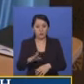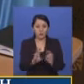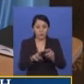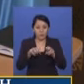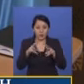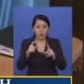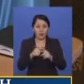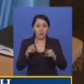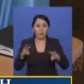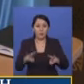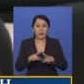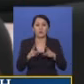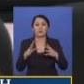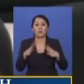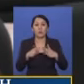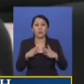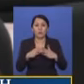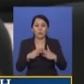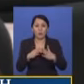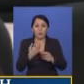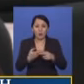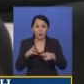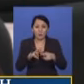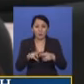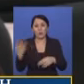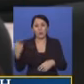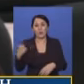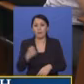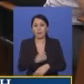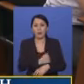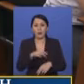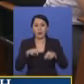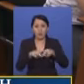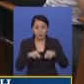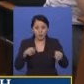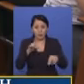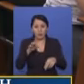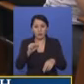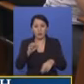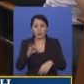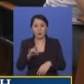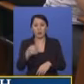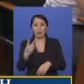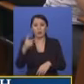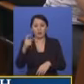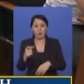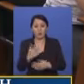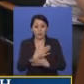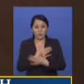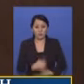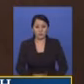сөзінше, өрт көбіне жеке тұрғын үй секторларынан шығады. Өткен аптада да Петропавл мен Айыртау ауданында 2 адам қызыл жалын құрбаны